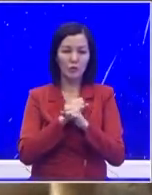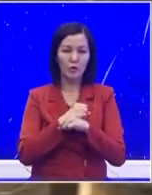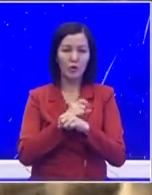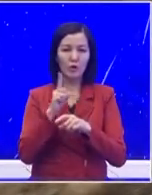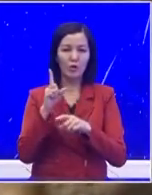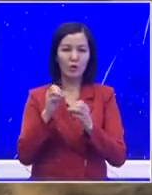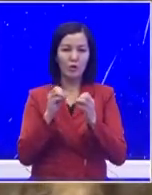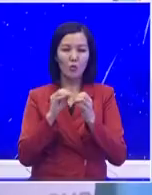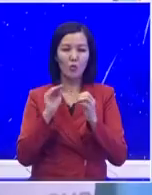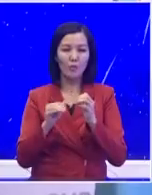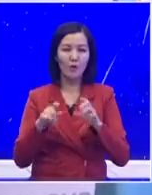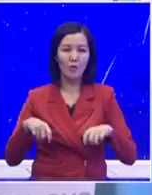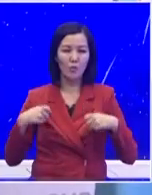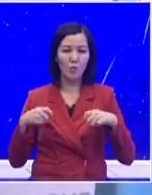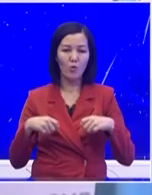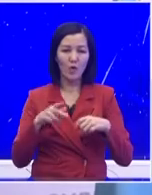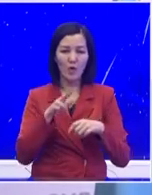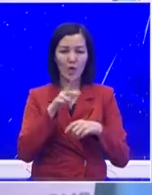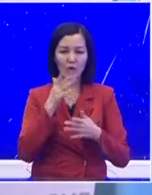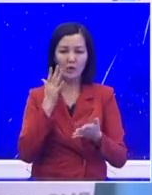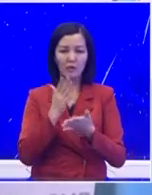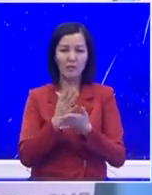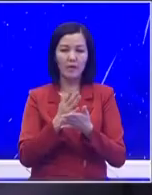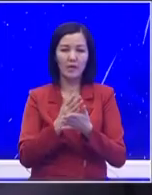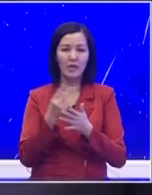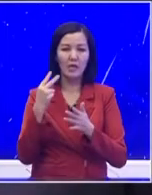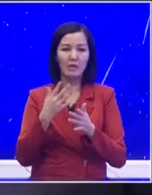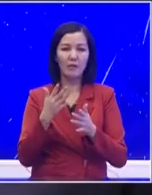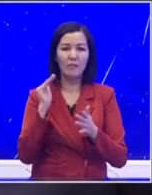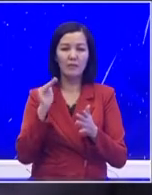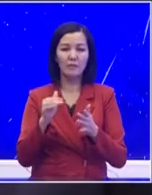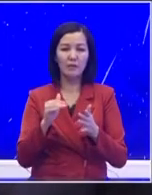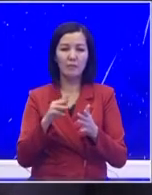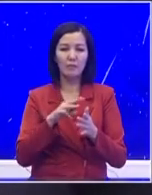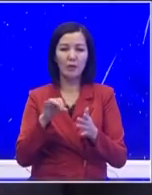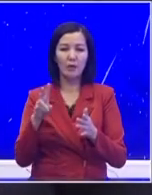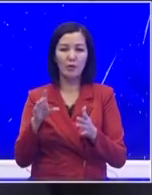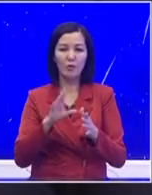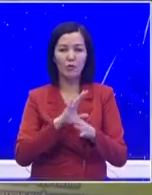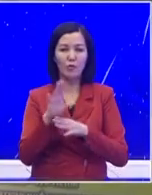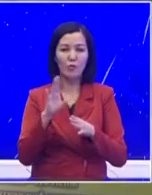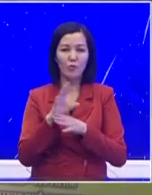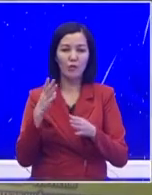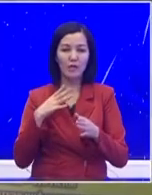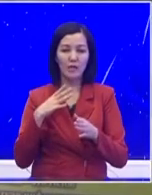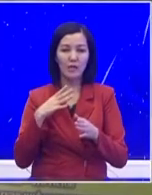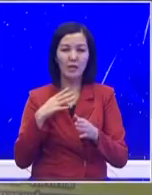мен ешкі қыстап жатыр. 2019 жылы салада құны 25 миллион теңгеден асатын өнім өндірілген. Оның ішінде 310 мыңға